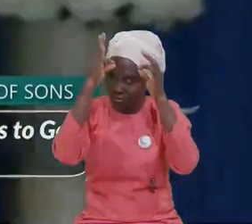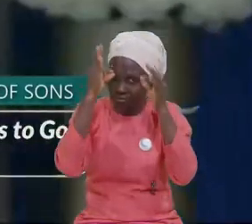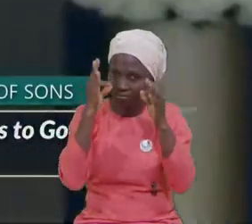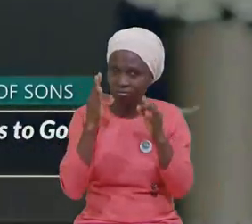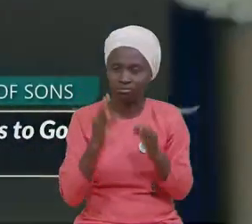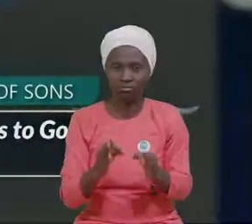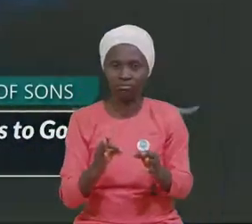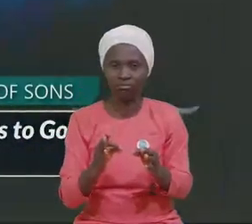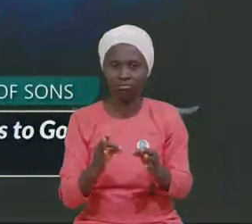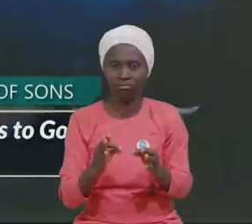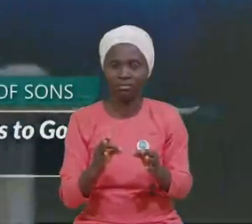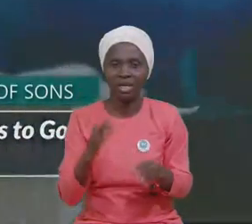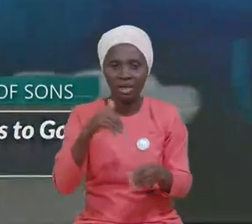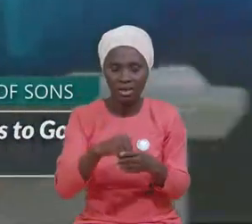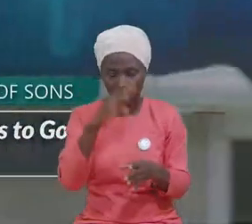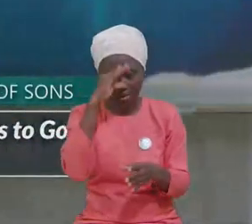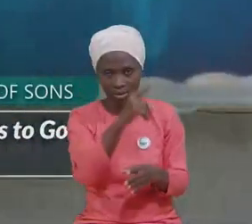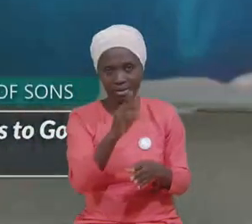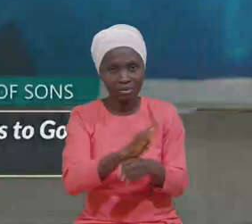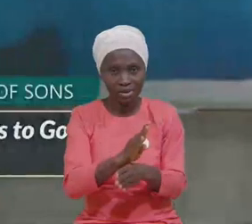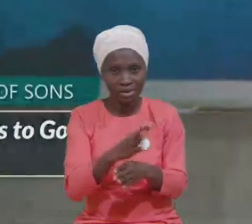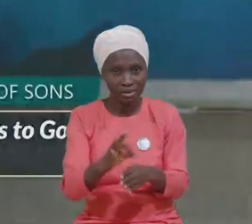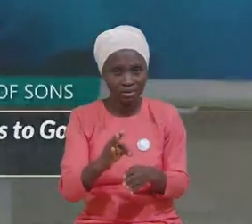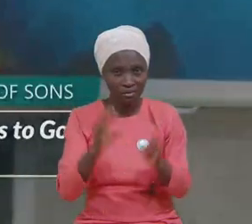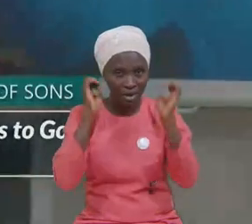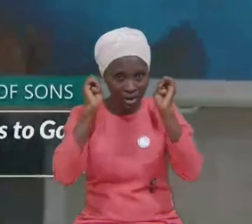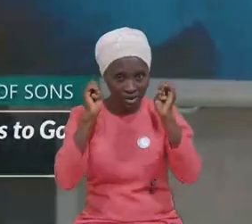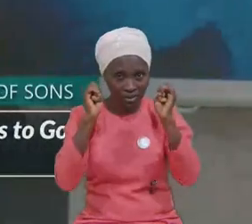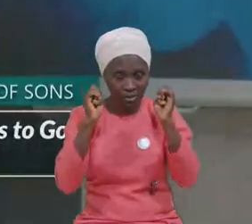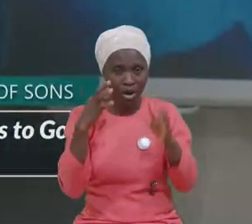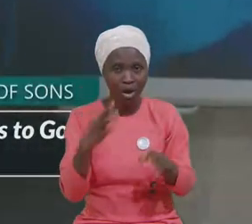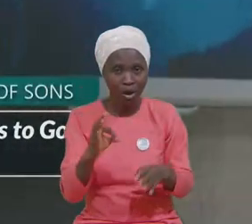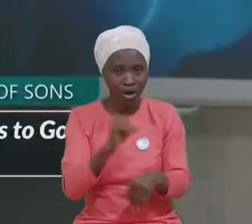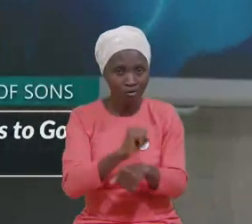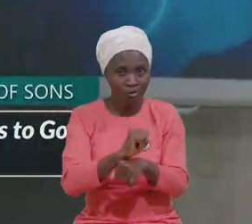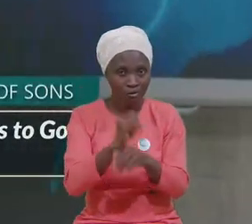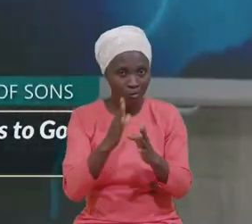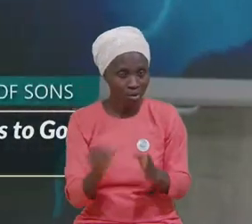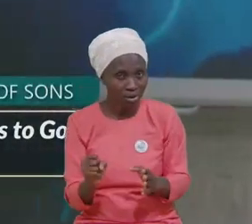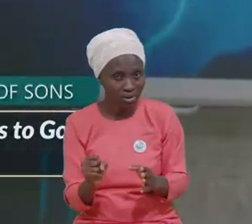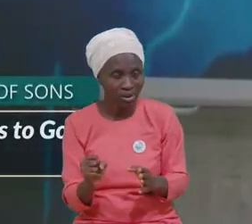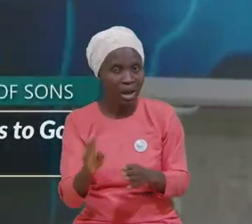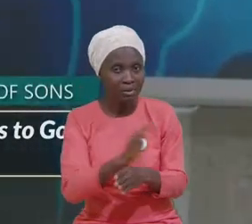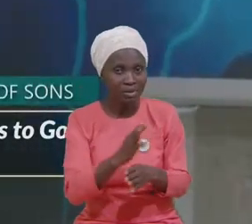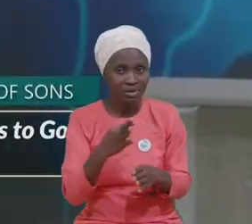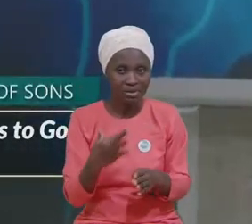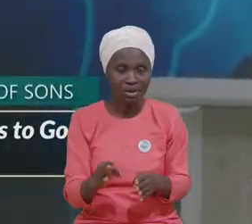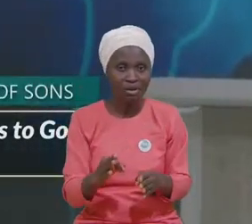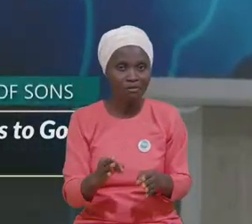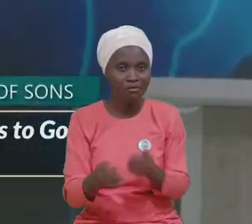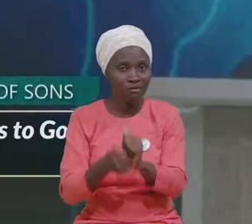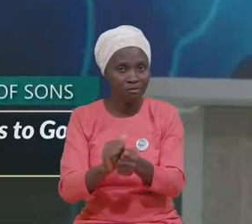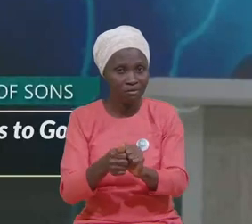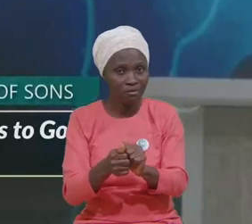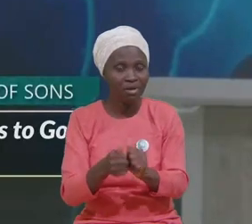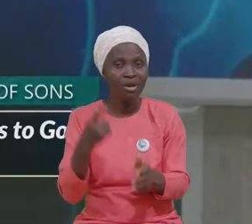ouvrage, dans les études, l'ouvrage des travailleurs, l'ouvrage